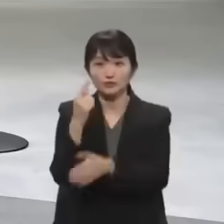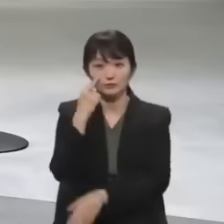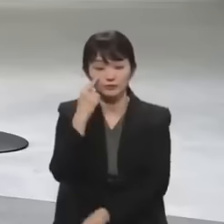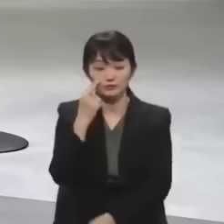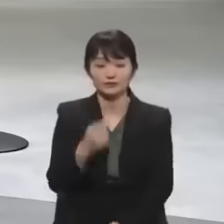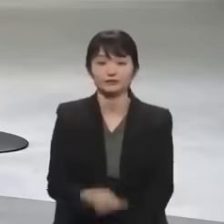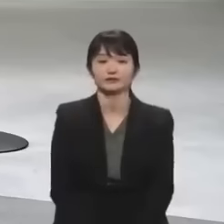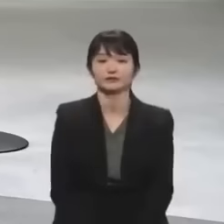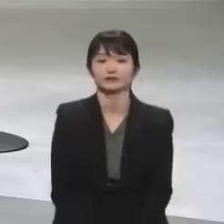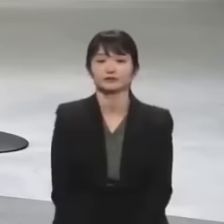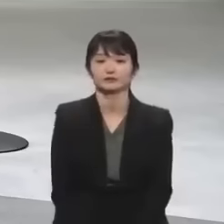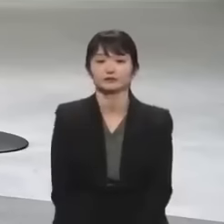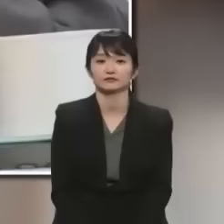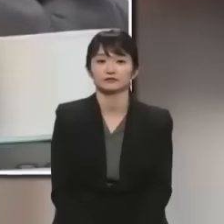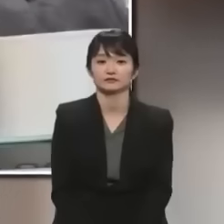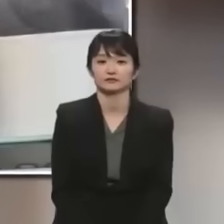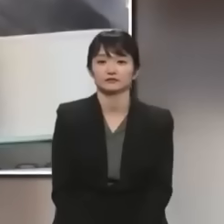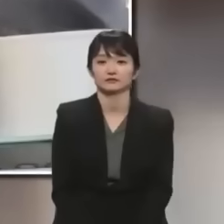같이 한번 들어